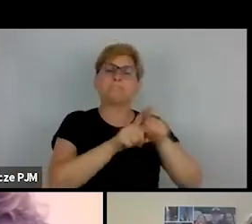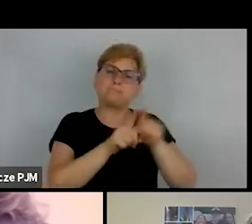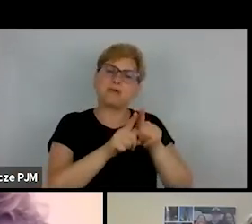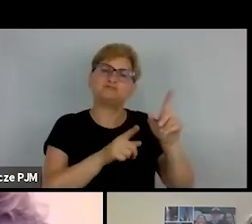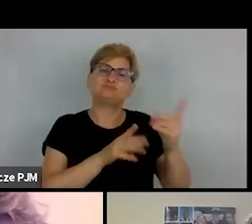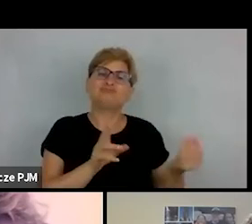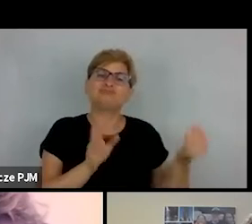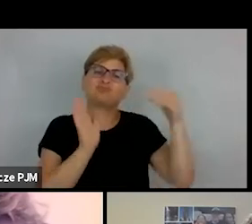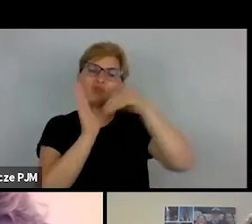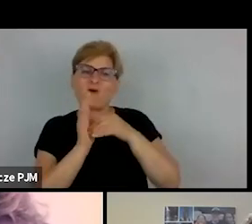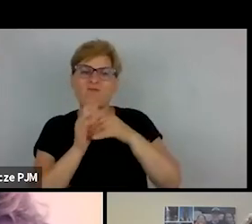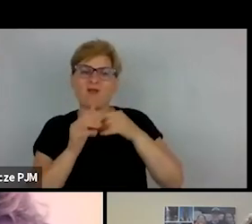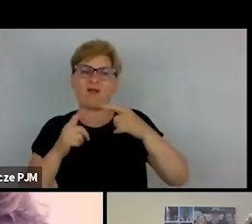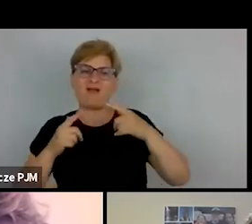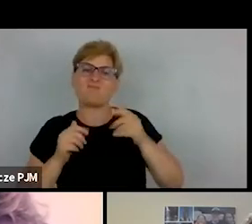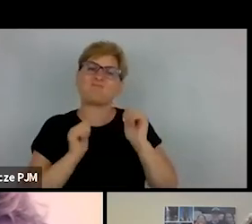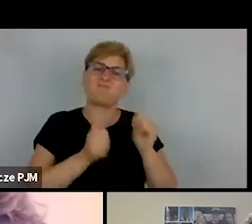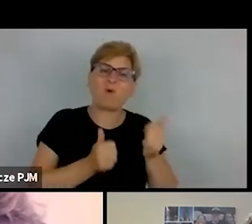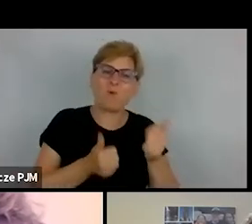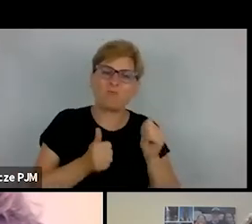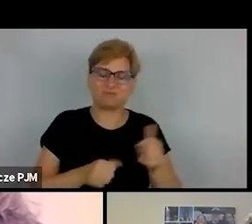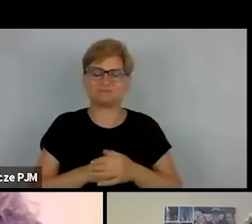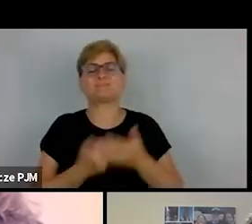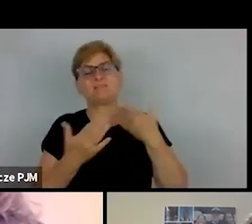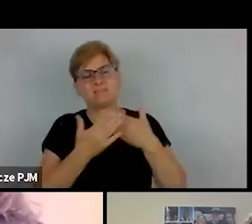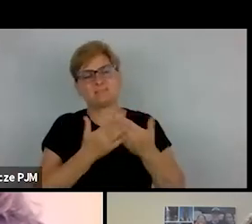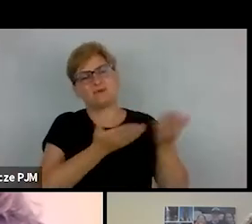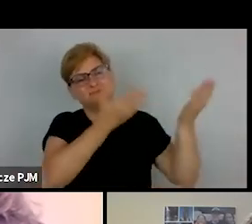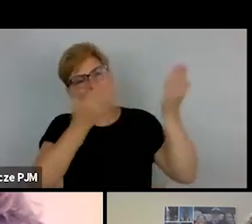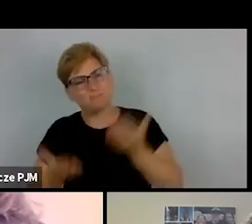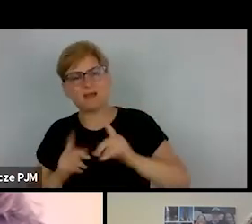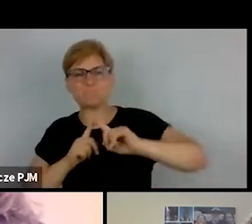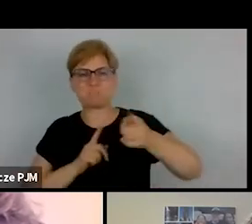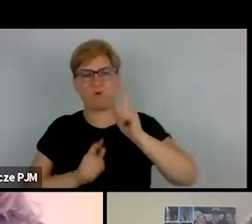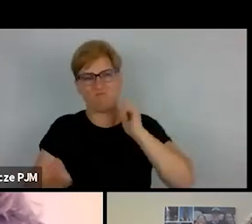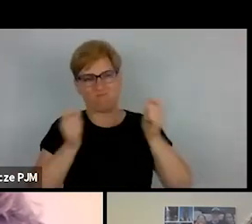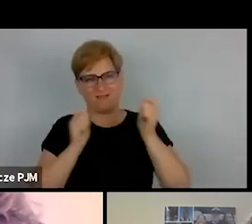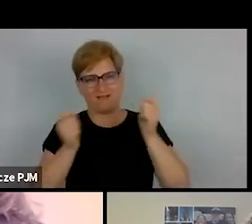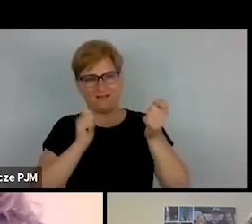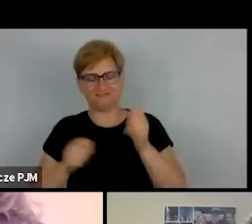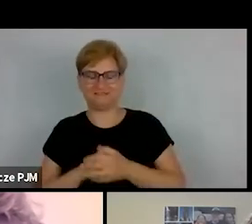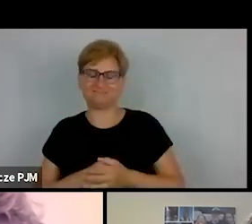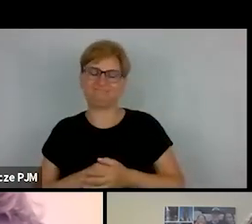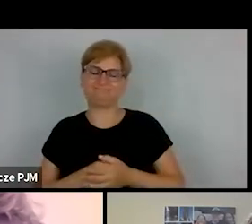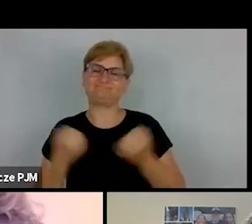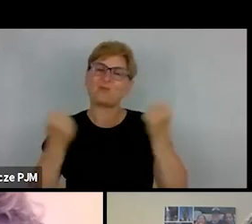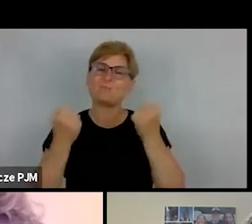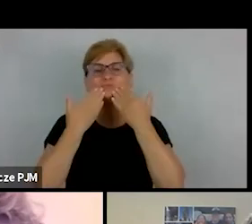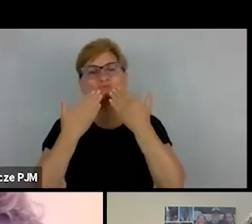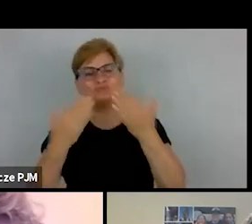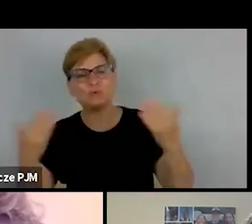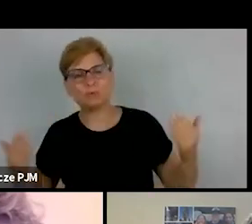ekspertką, więc zapraszam po wakacjach i to wszystko. Dzięki bardzo.